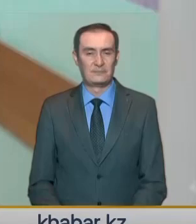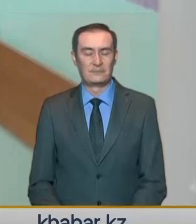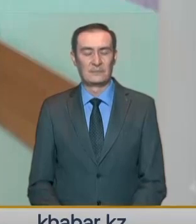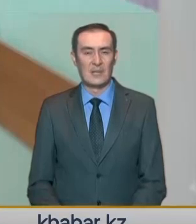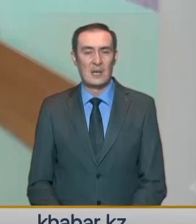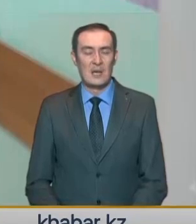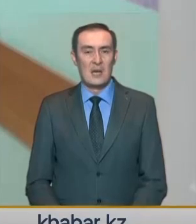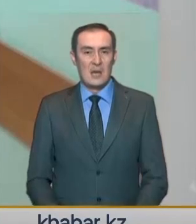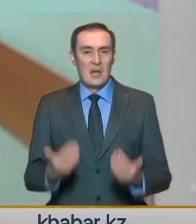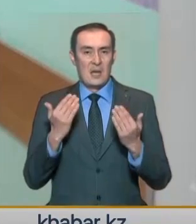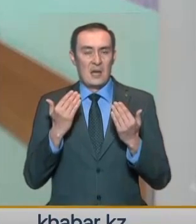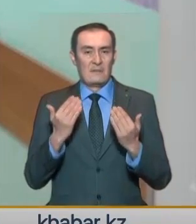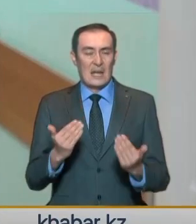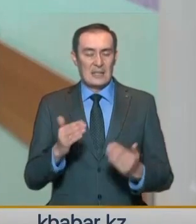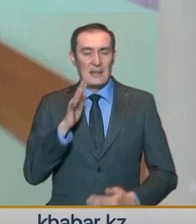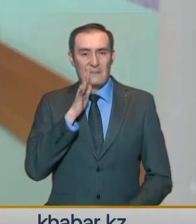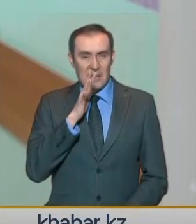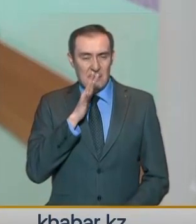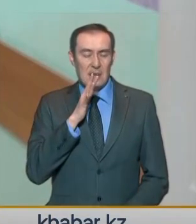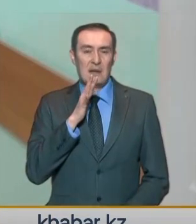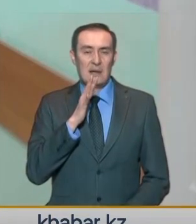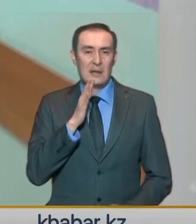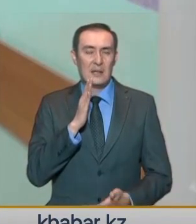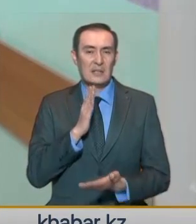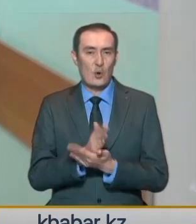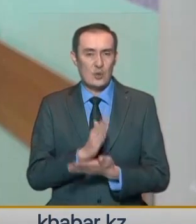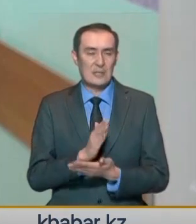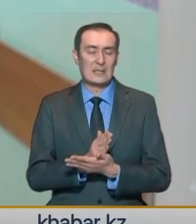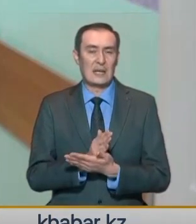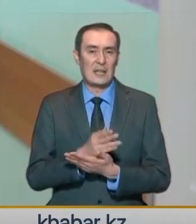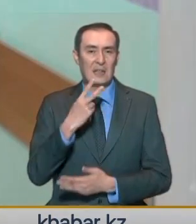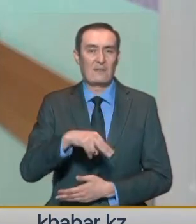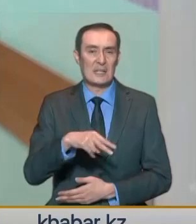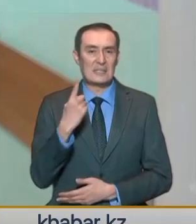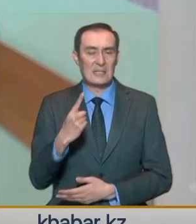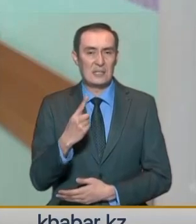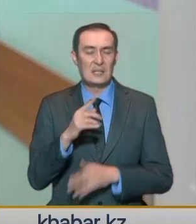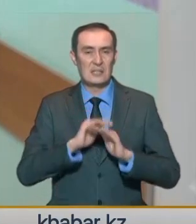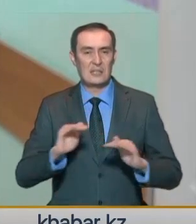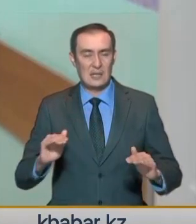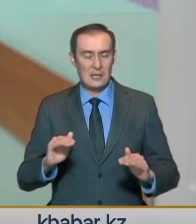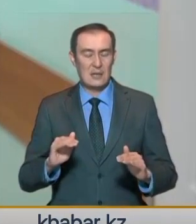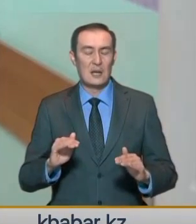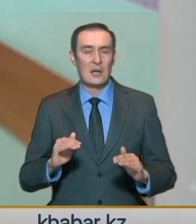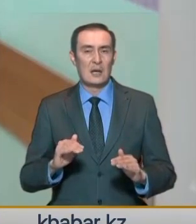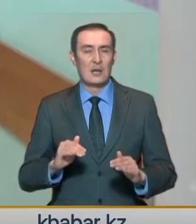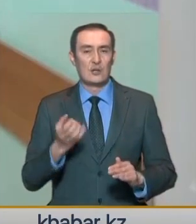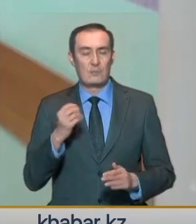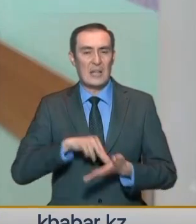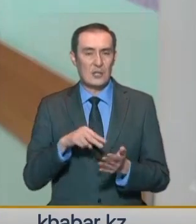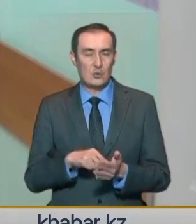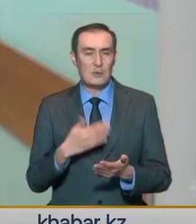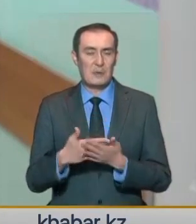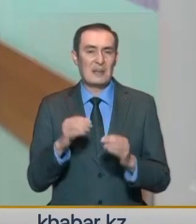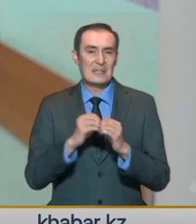В данное время у нас состоит 21 детей. На сегодня планируется